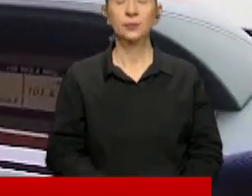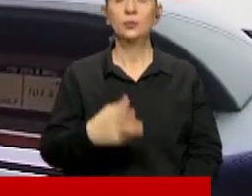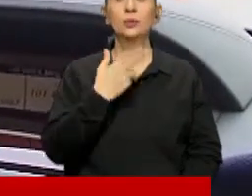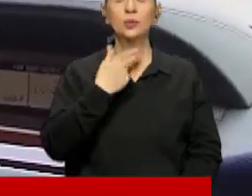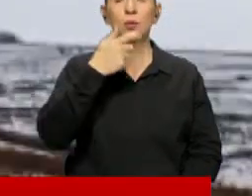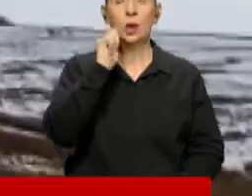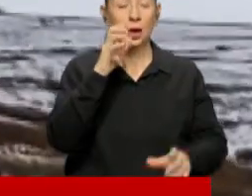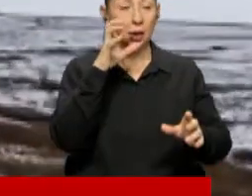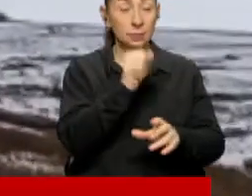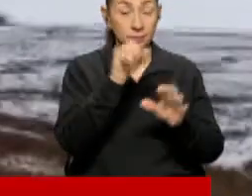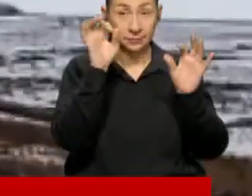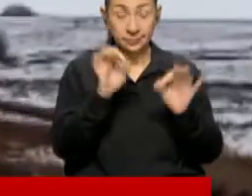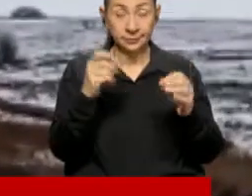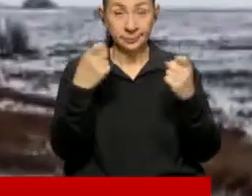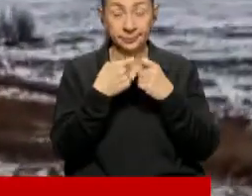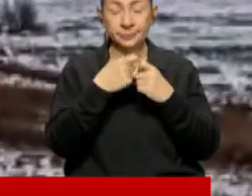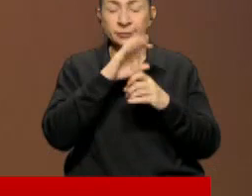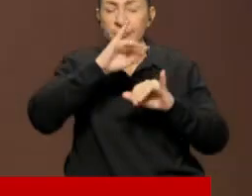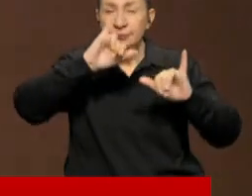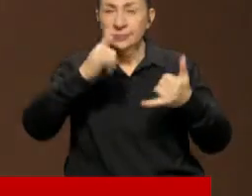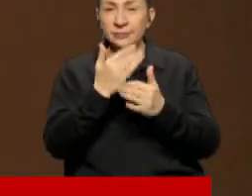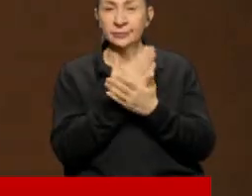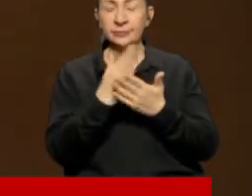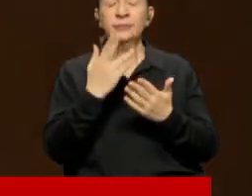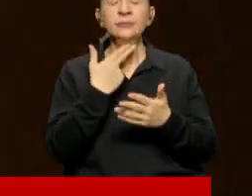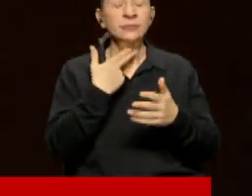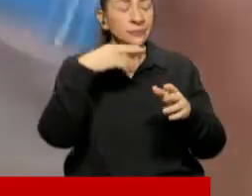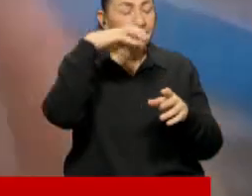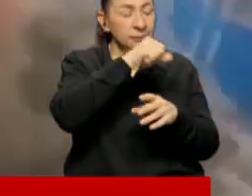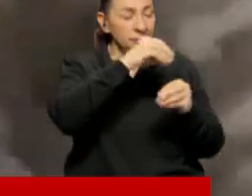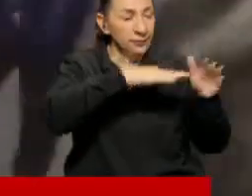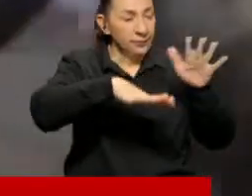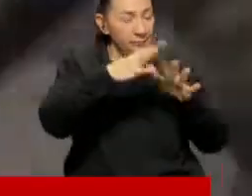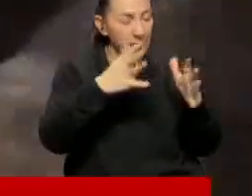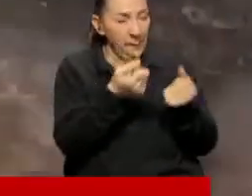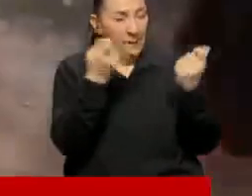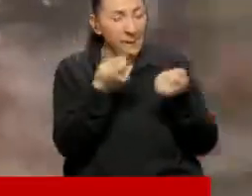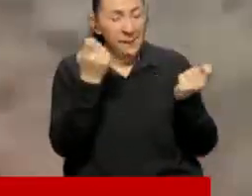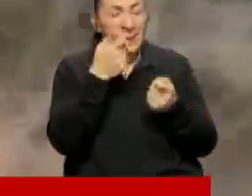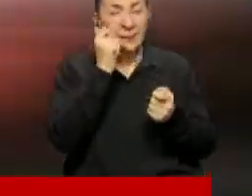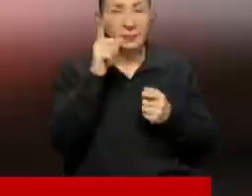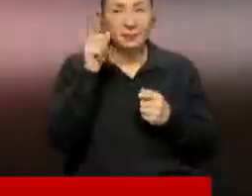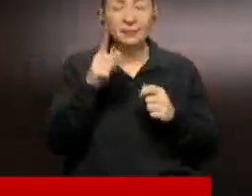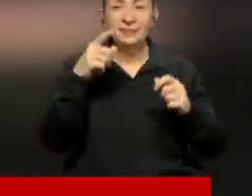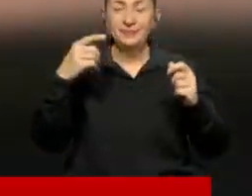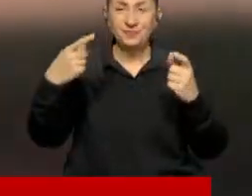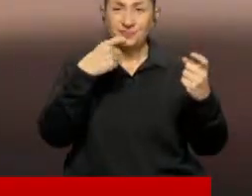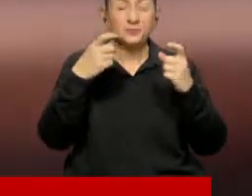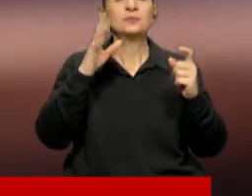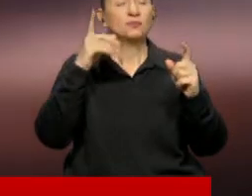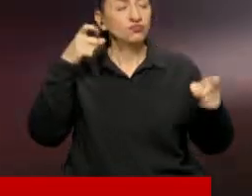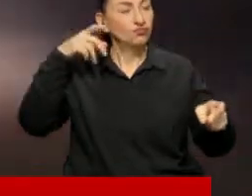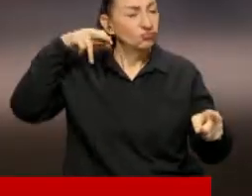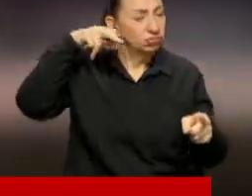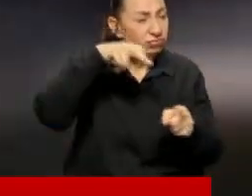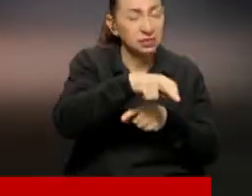Rusya'nın Ukrayna'yı işgaliyle başlayan savaş tüm şiddetiyle sürüyor. Rus işgalindeki topraklarını kurtarmaya çalışan Ukrayna saldırılarını arttırdı.